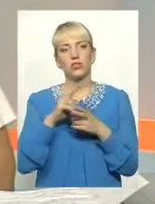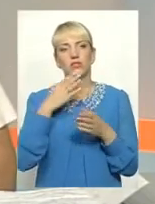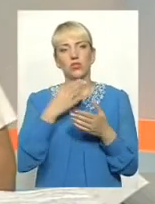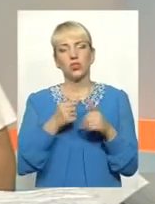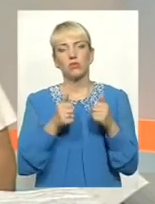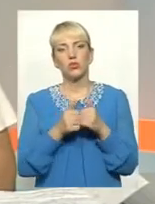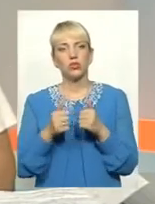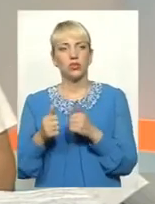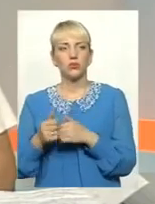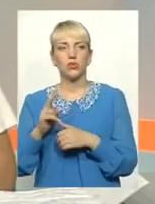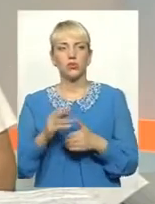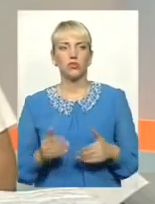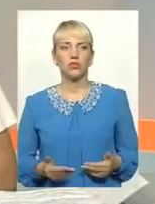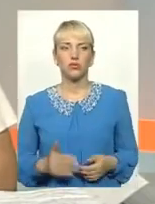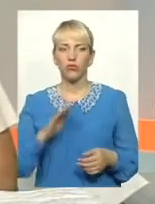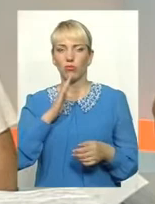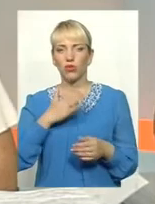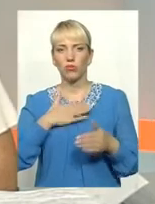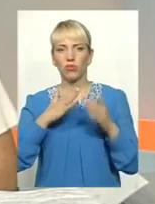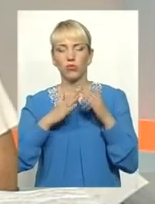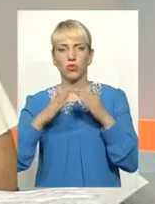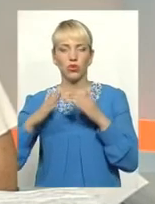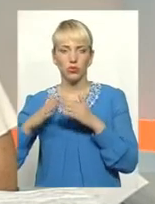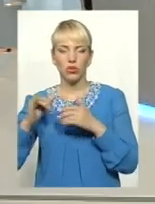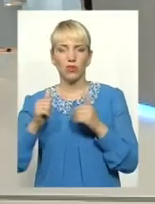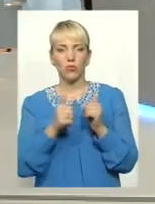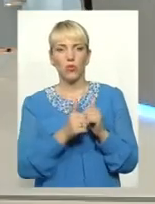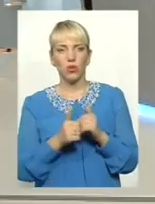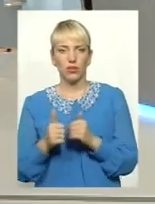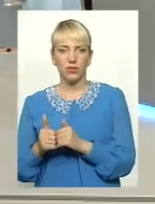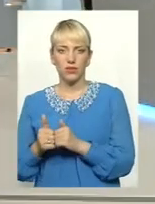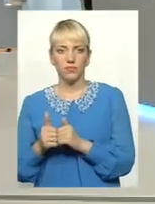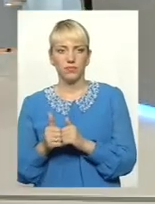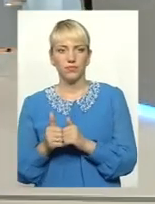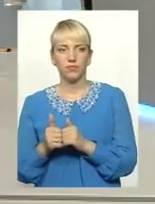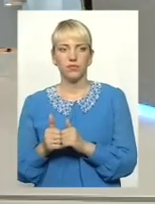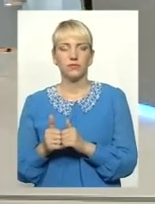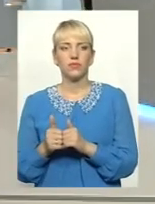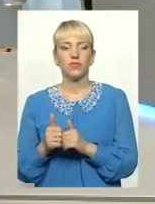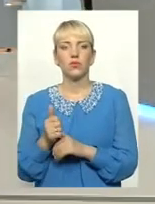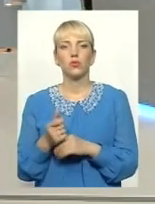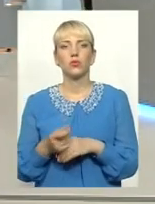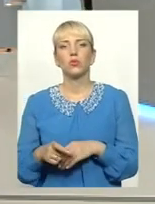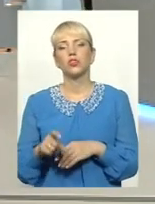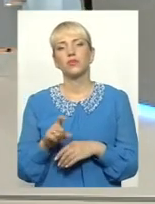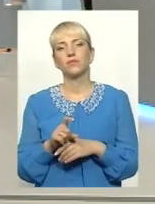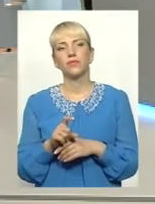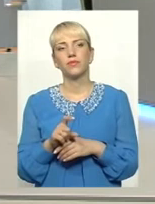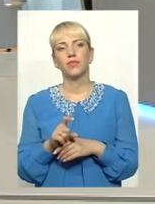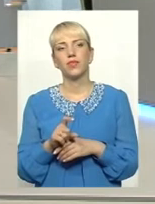які живуть в моєму будинку і в будинках поряд. Дуже, так би сказати,